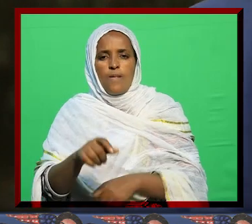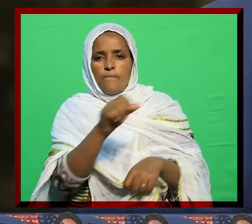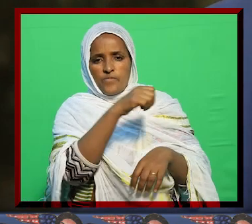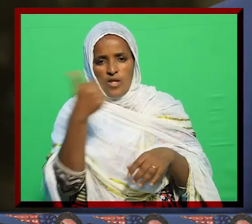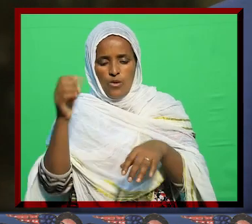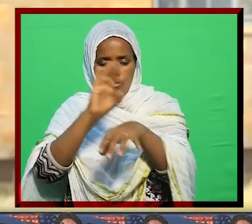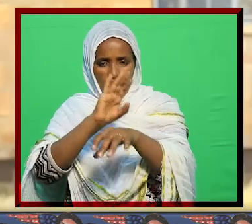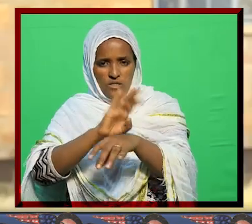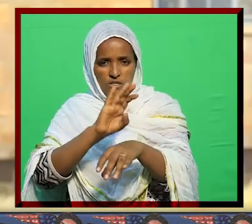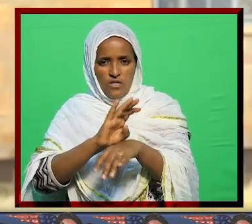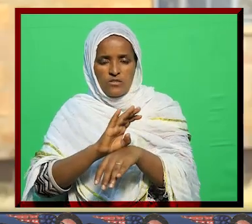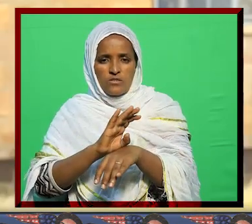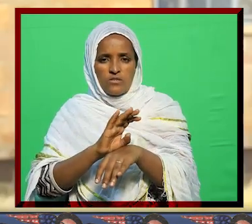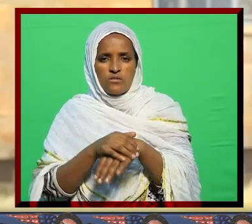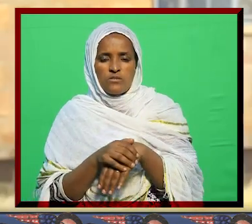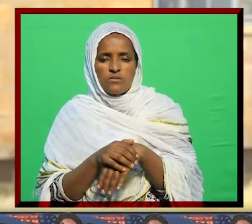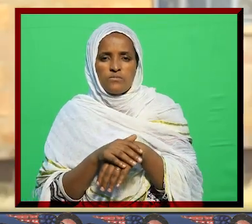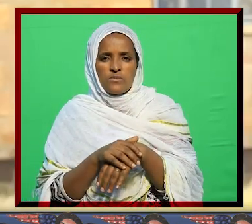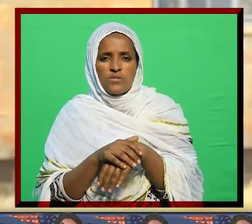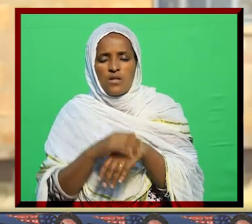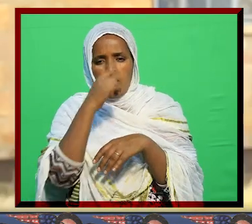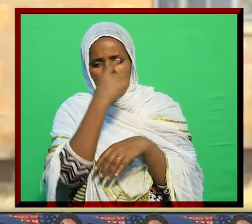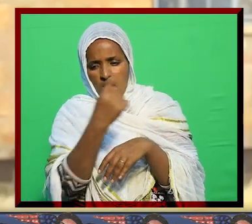ሊያስታውሳቸው ይገባል። ሌላውም እንዲያውም ቤተ ክርስቲያናችን